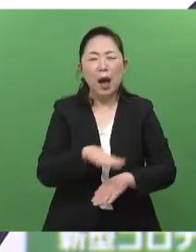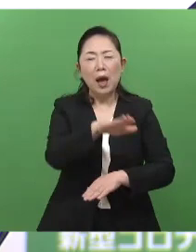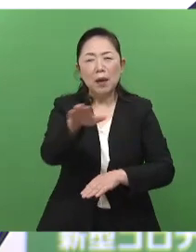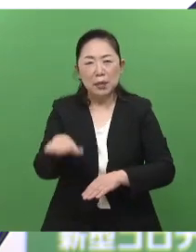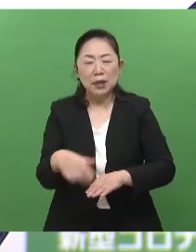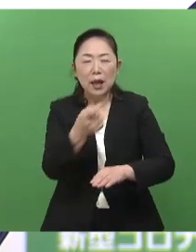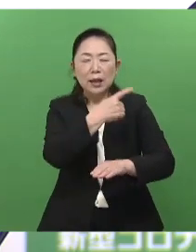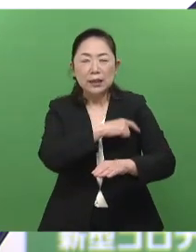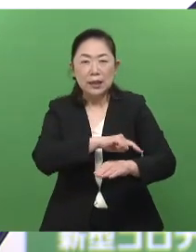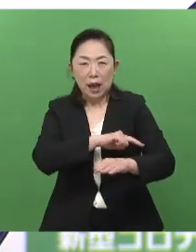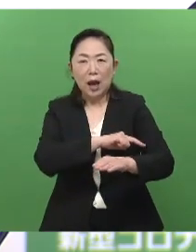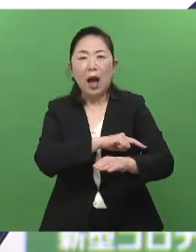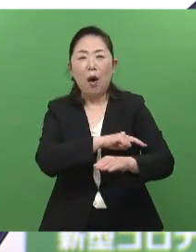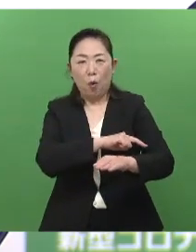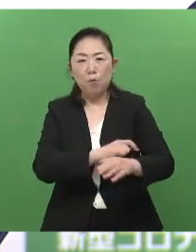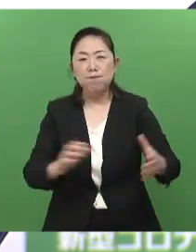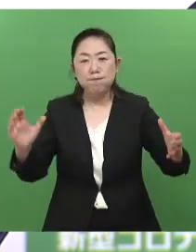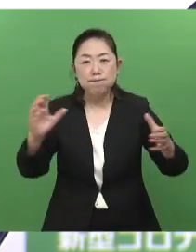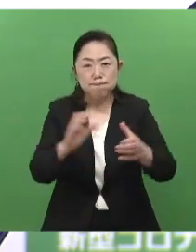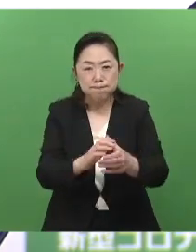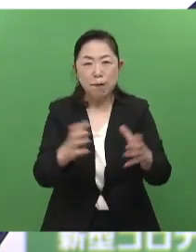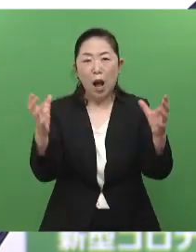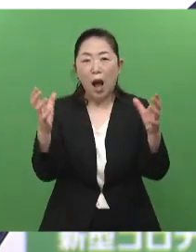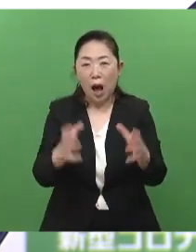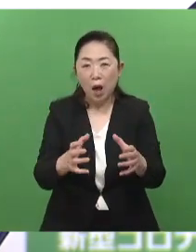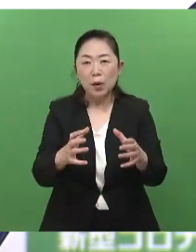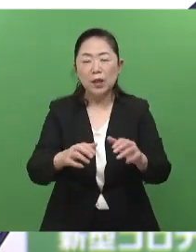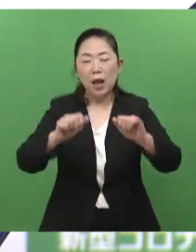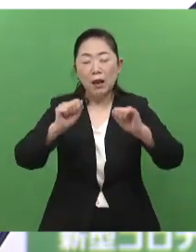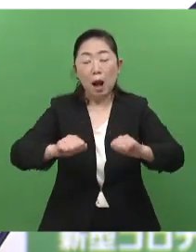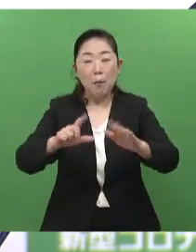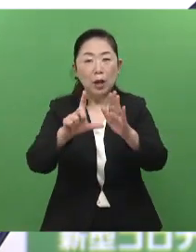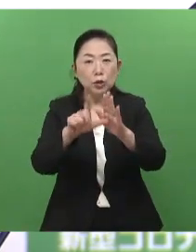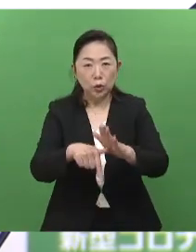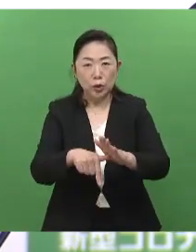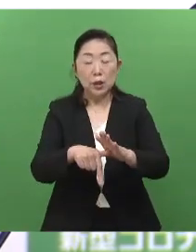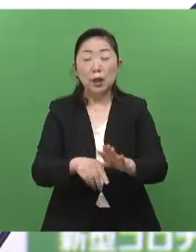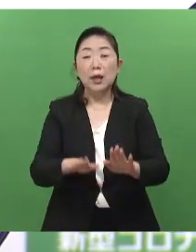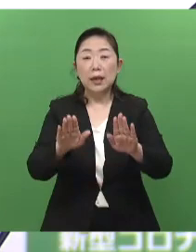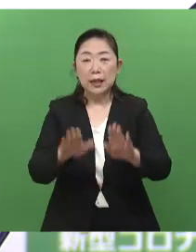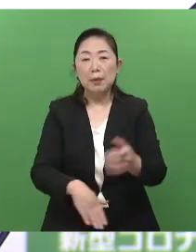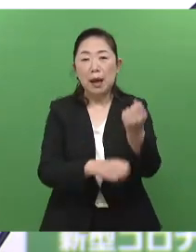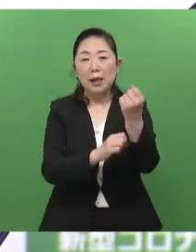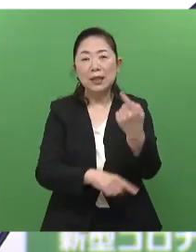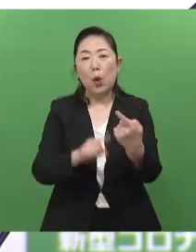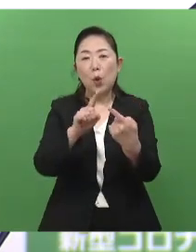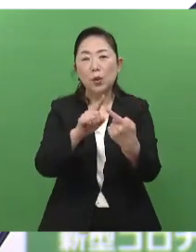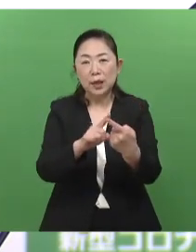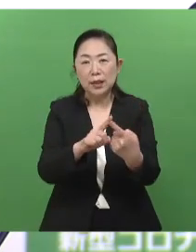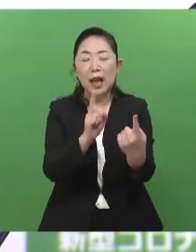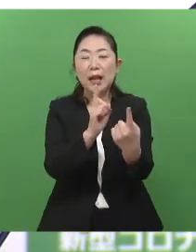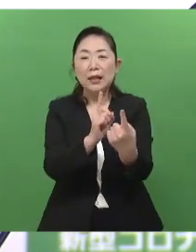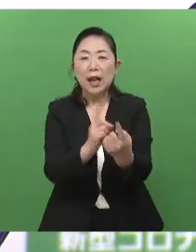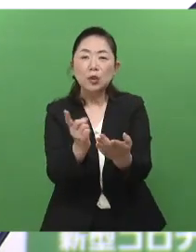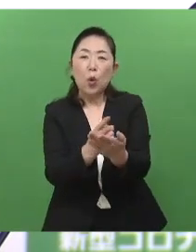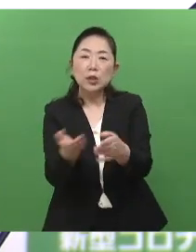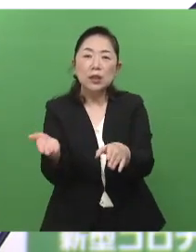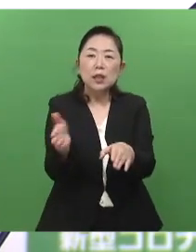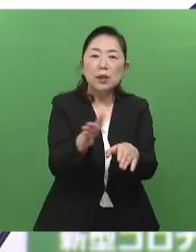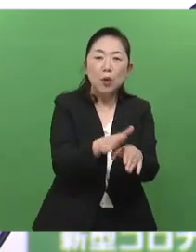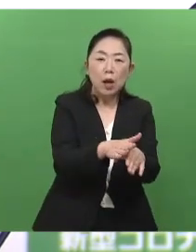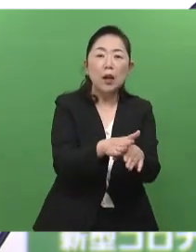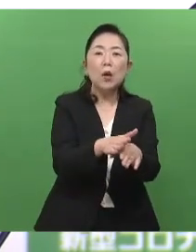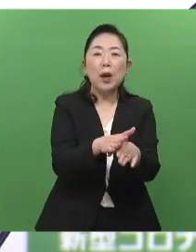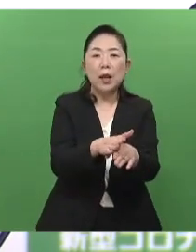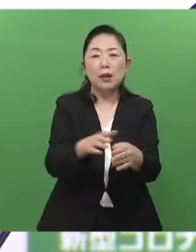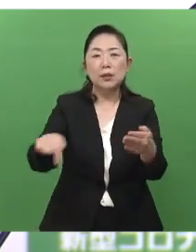集してやっていこうというところですので、まあ、今回の基本的な対処方針の中に盛り込まれるております